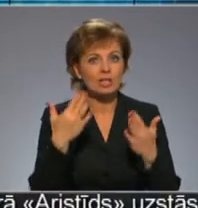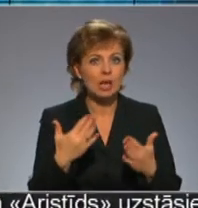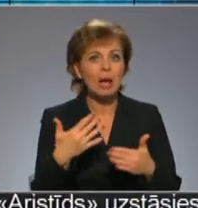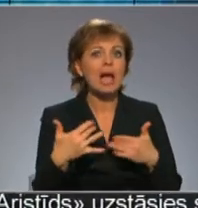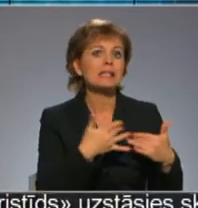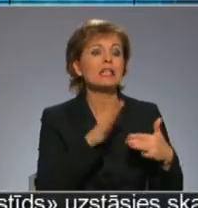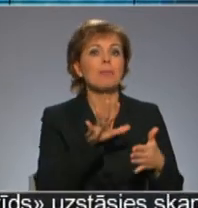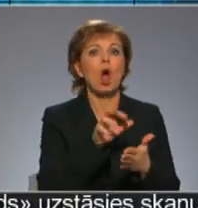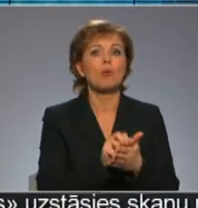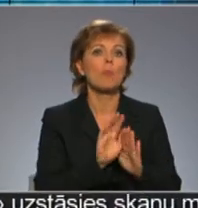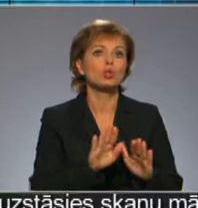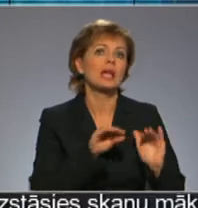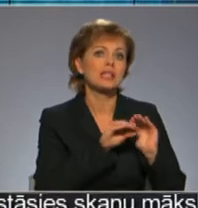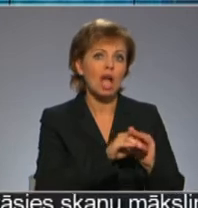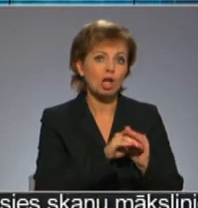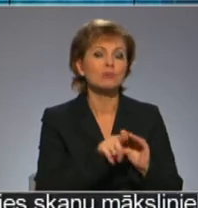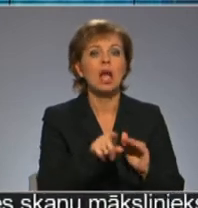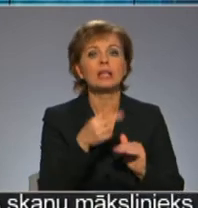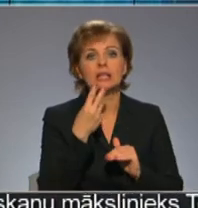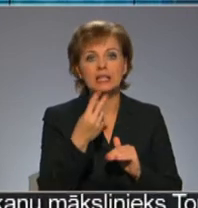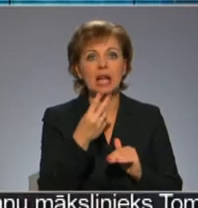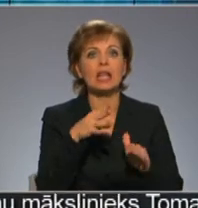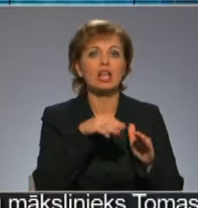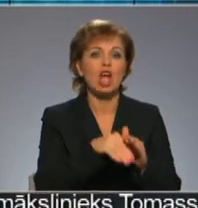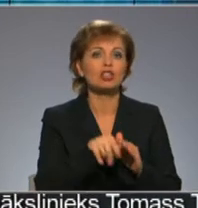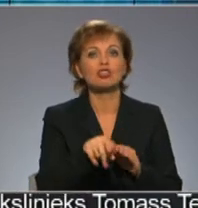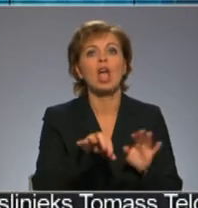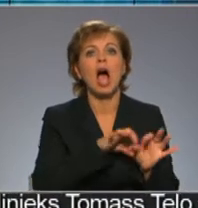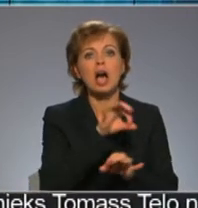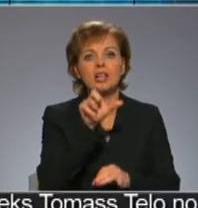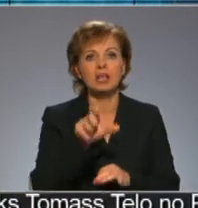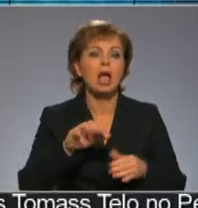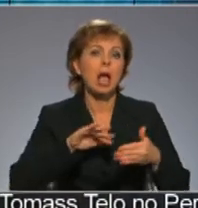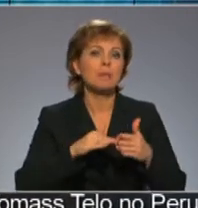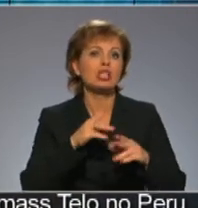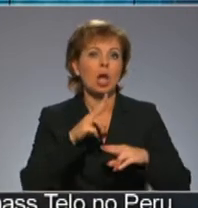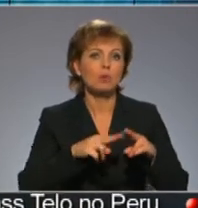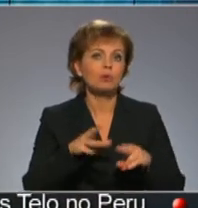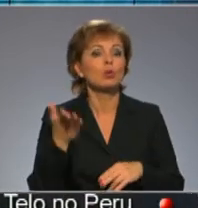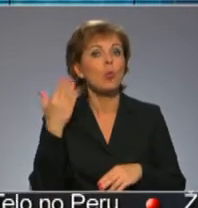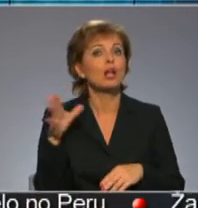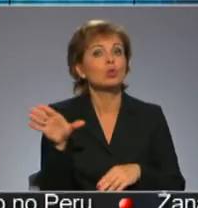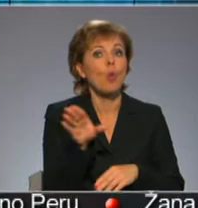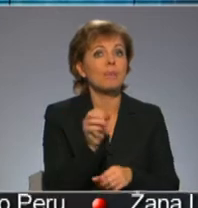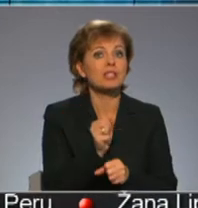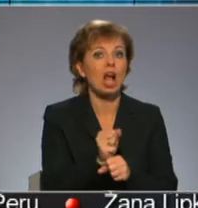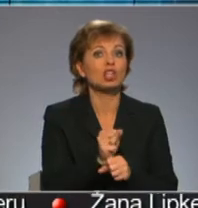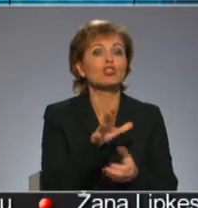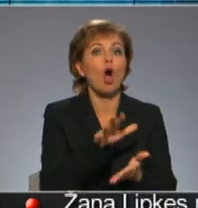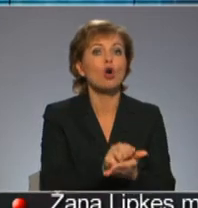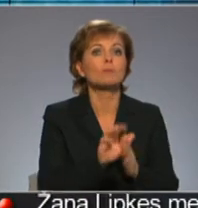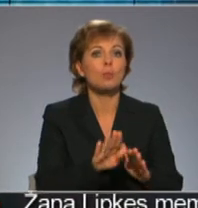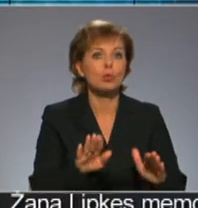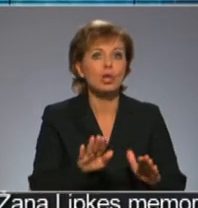saglabāšanu tagadējā izstādē ir iesaistījušies arī tie arhitekti un pilsētbūvnieki, kuri savulaik strādājuši kopā ar okupācijas muzeja un Strēlnieku